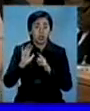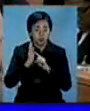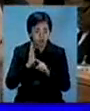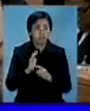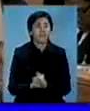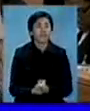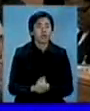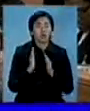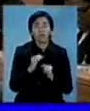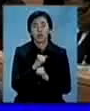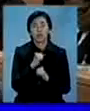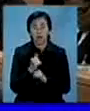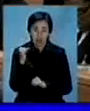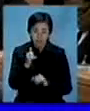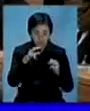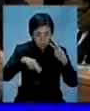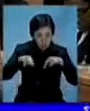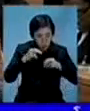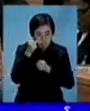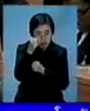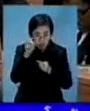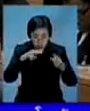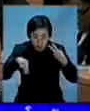หนึ่งไปตรวจบริเวณพื้นที่ชุมนุม